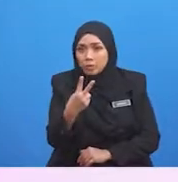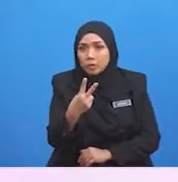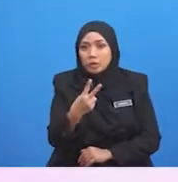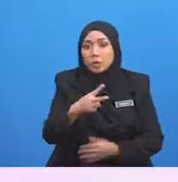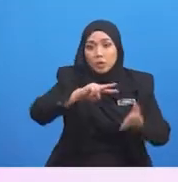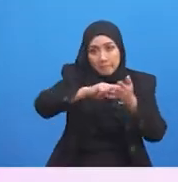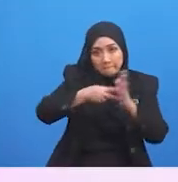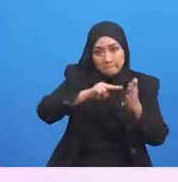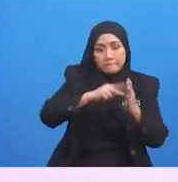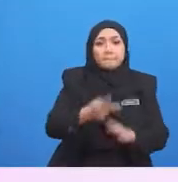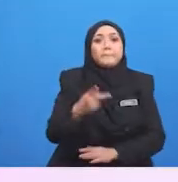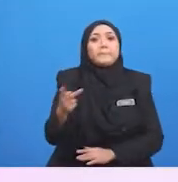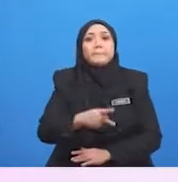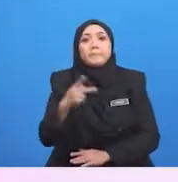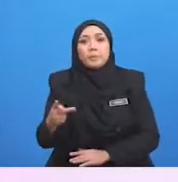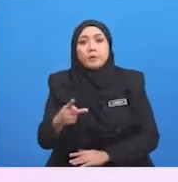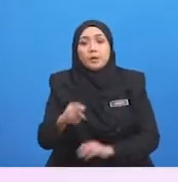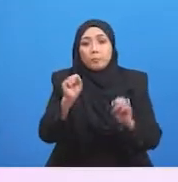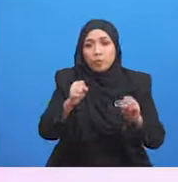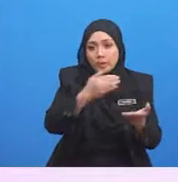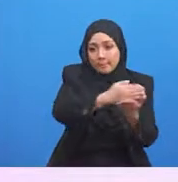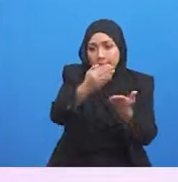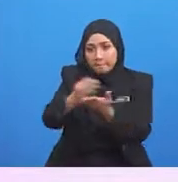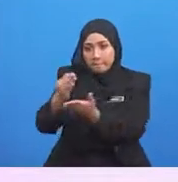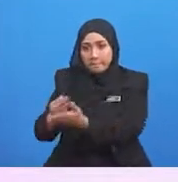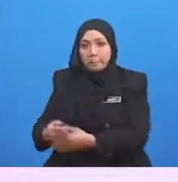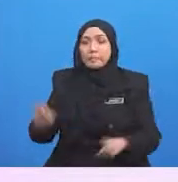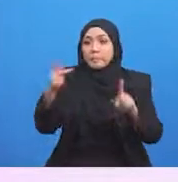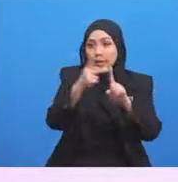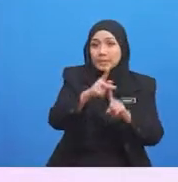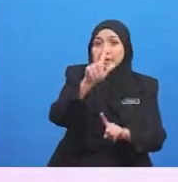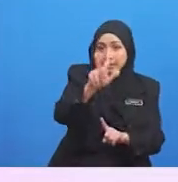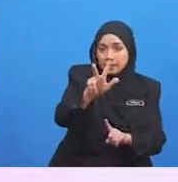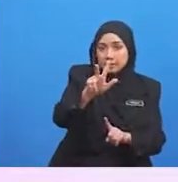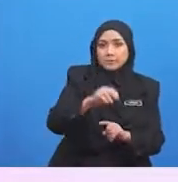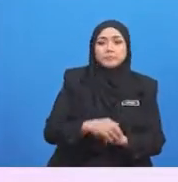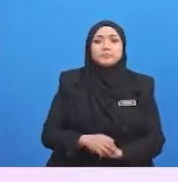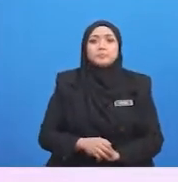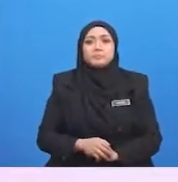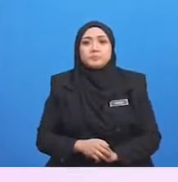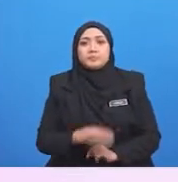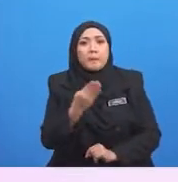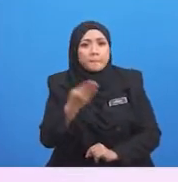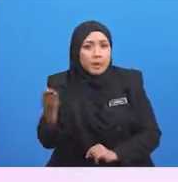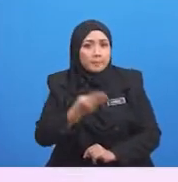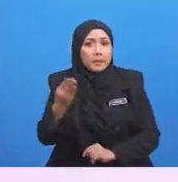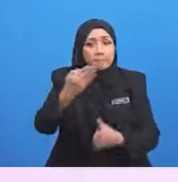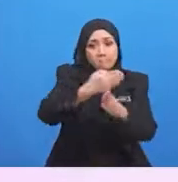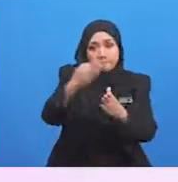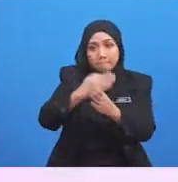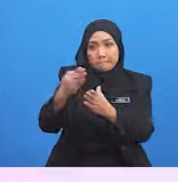klasifikasi produk industri yang boleh dibahagikan kepada tiga, iaitu yang pertama, bahan dan bahagian